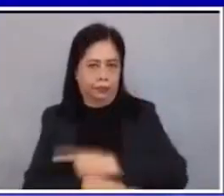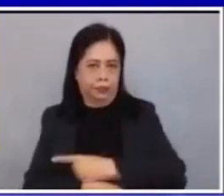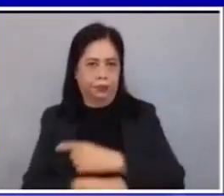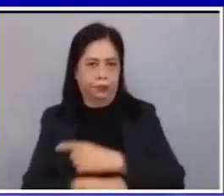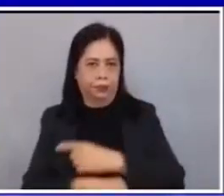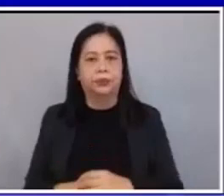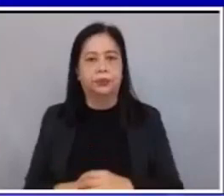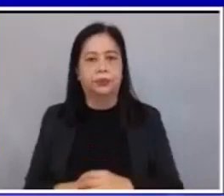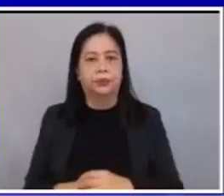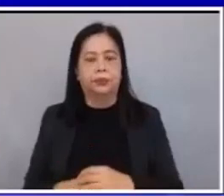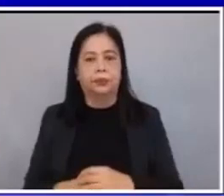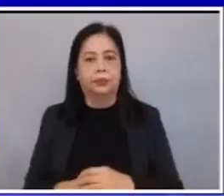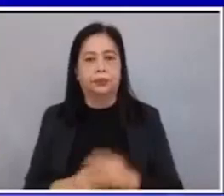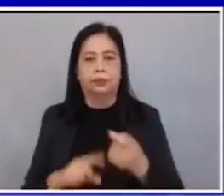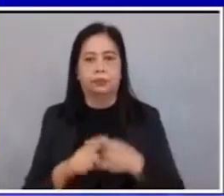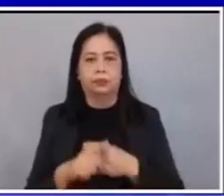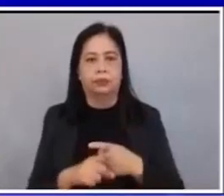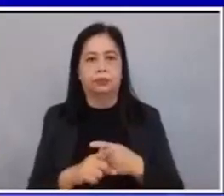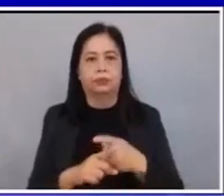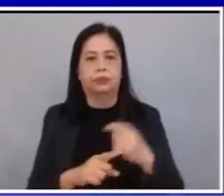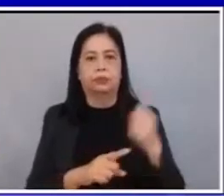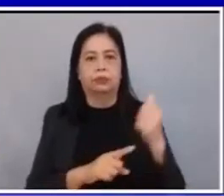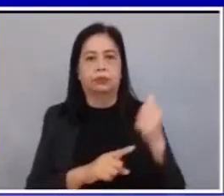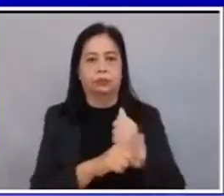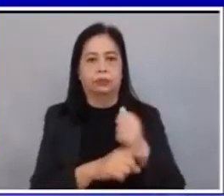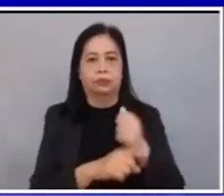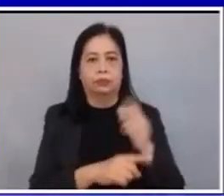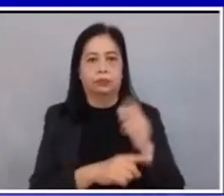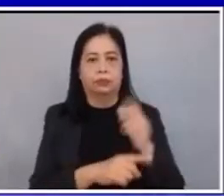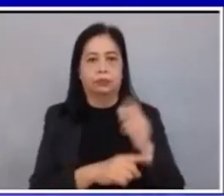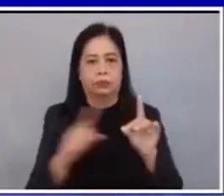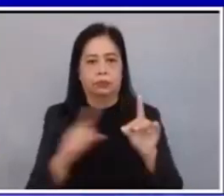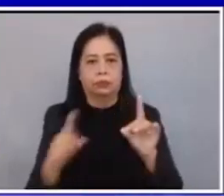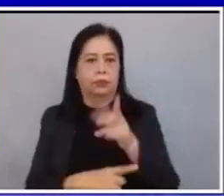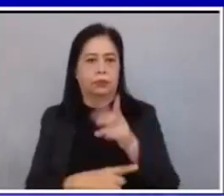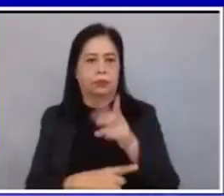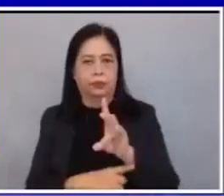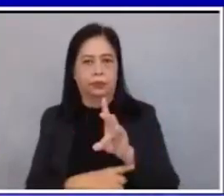ika-8 hanggang ika-27 ng Agosto nitong taon.